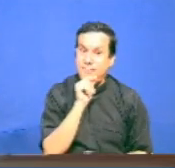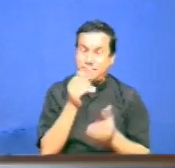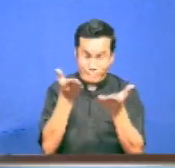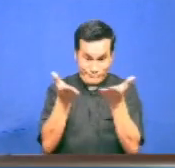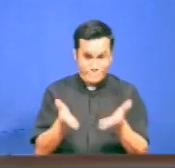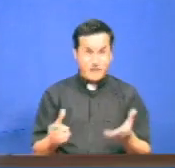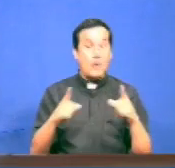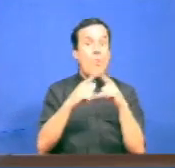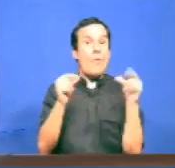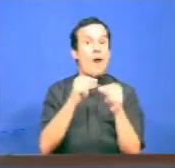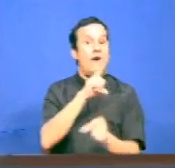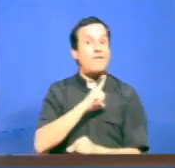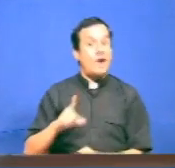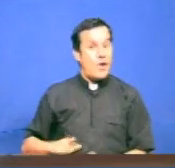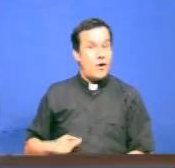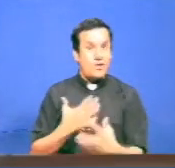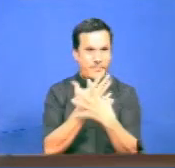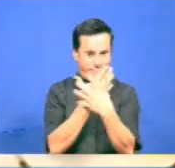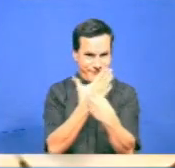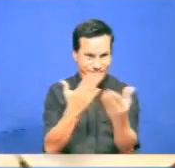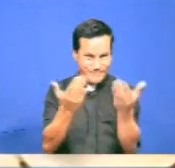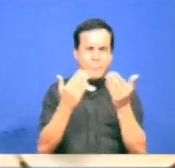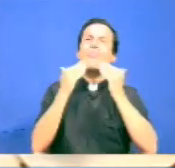Neno la Bwana.